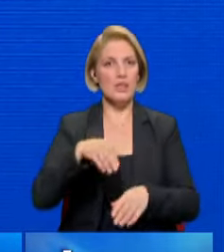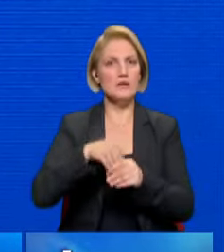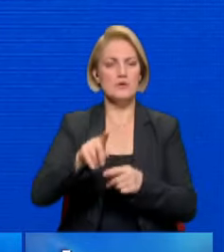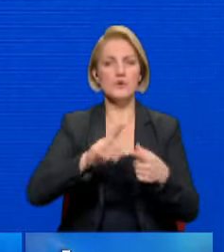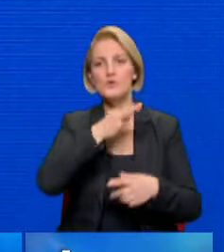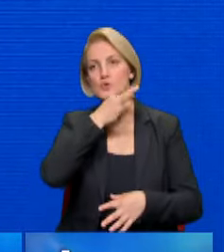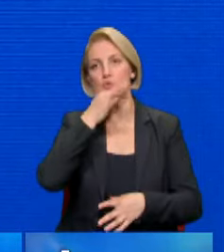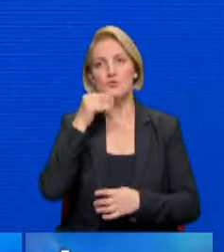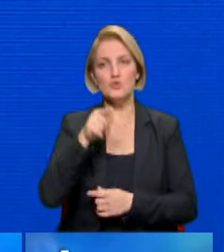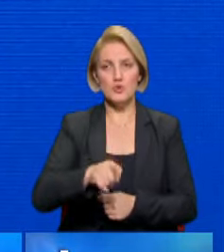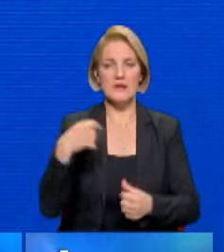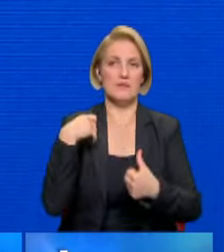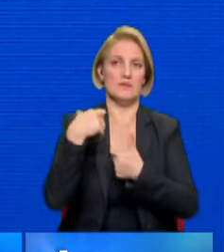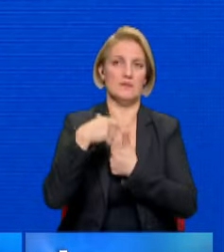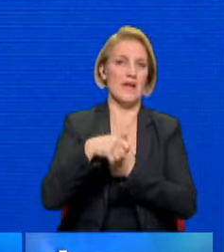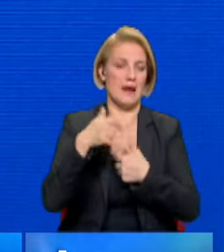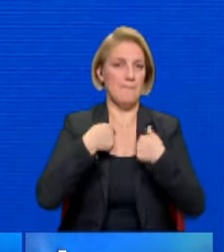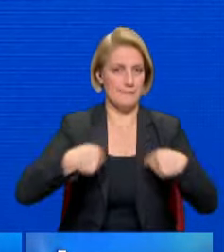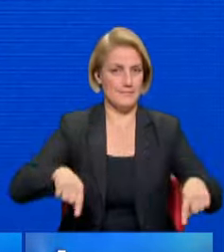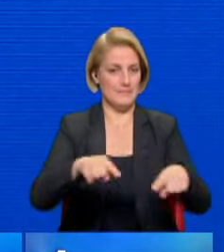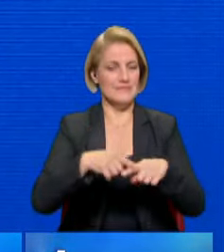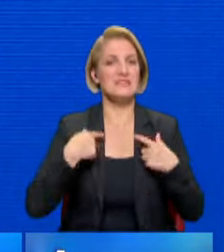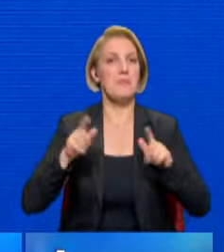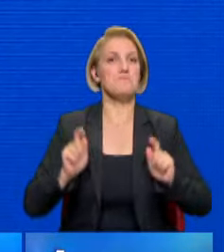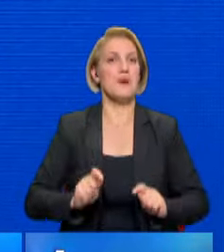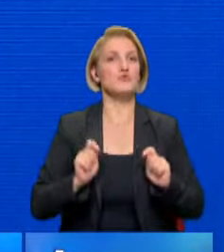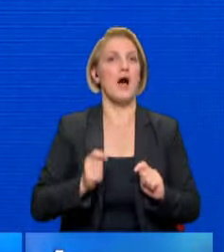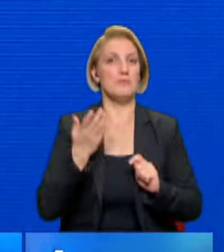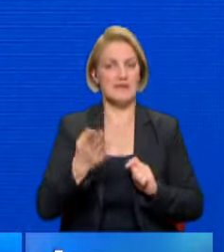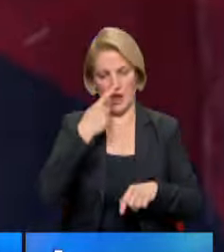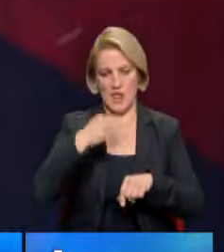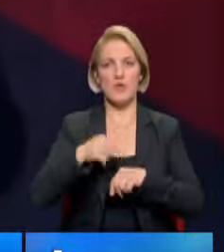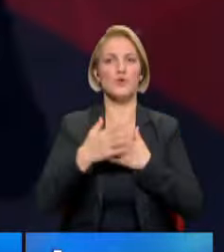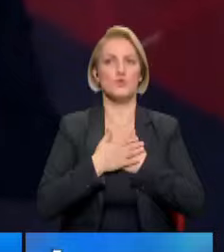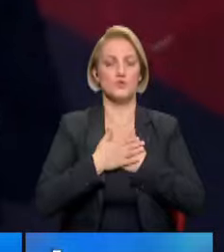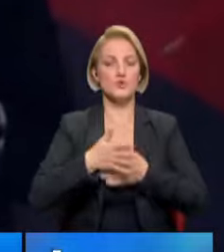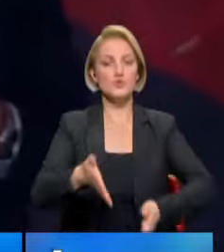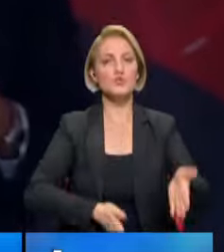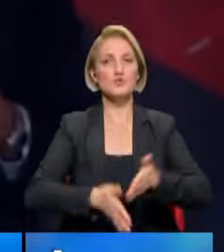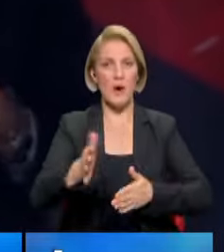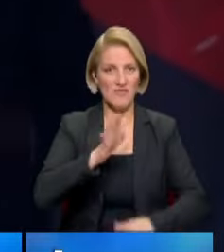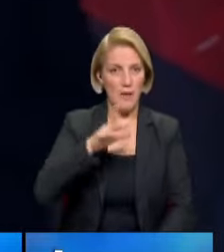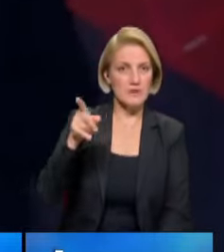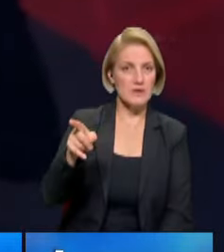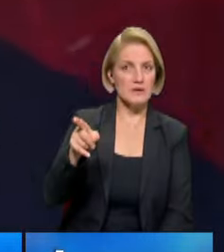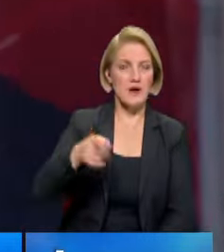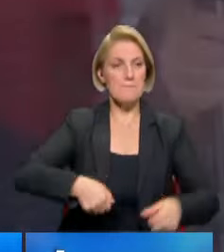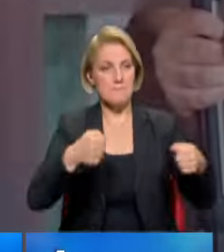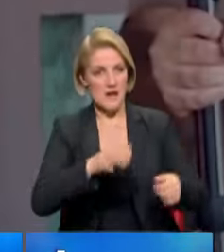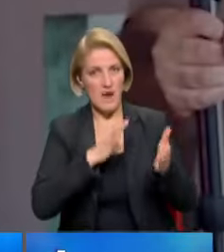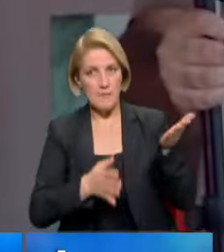ve huzurunu yine bizim sağlayacağımıza inanıyor. Sokakta varlar mı?